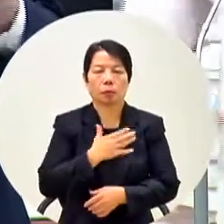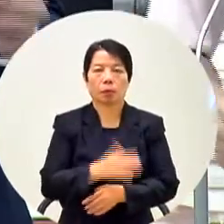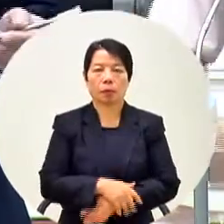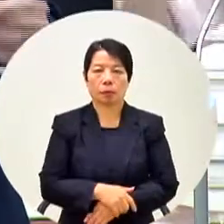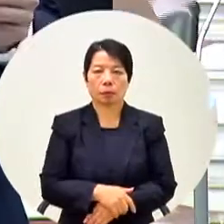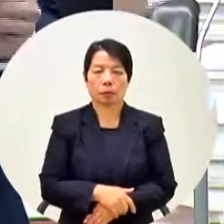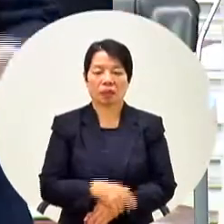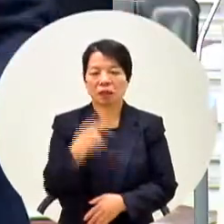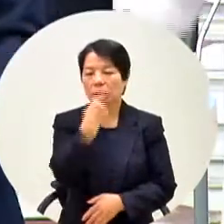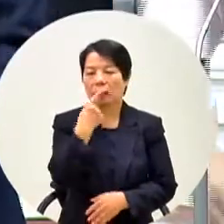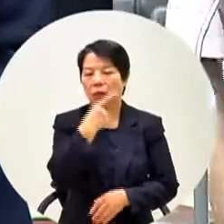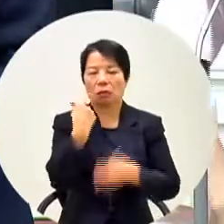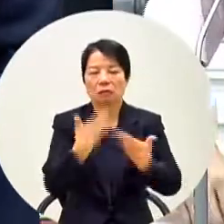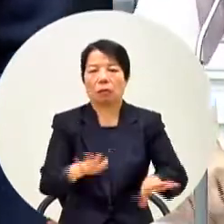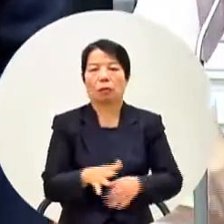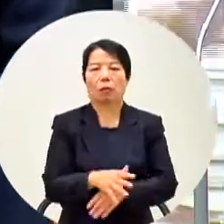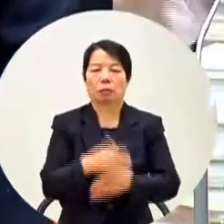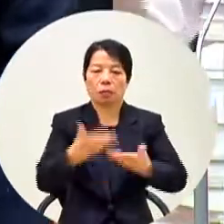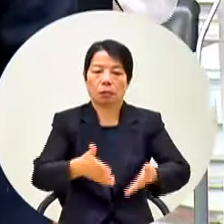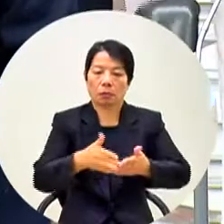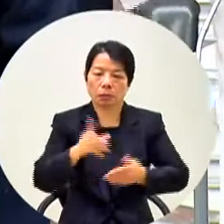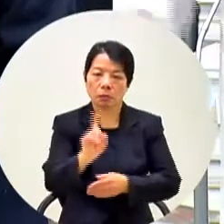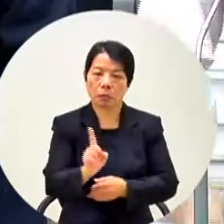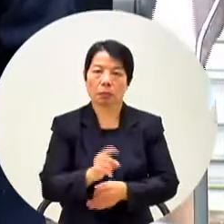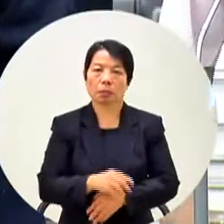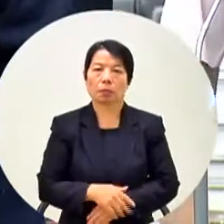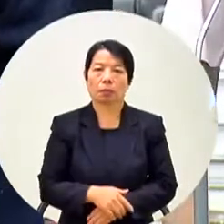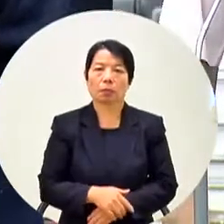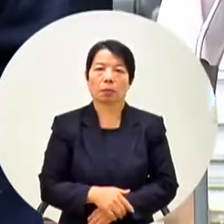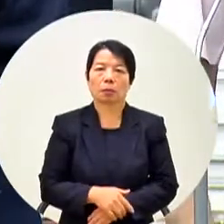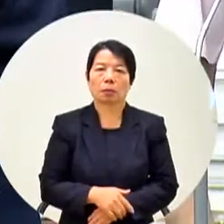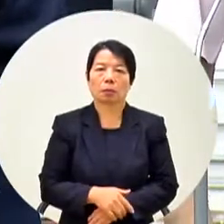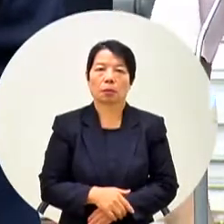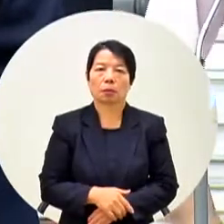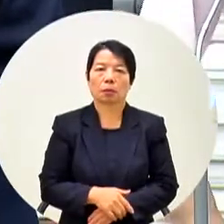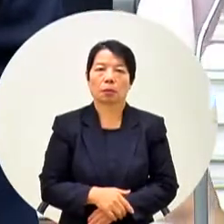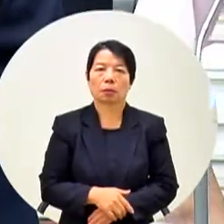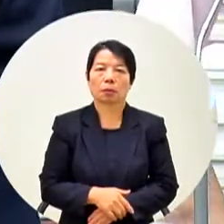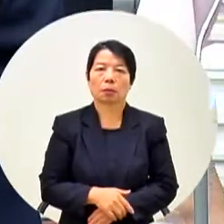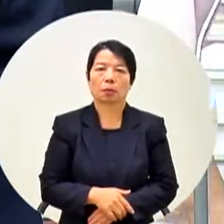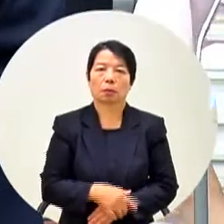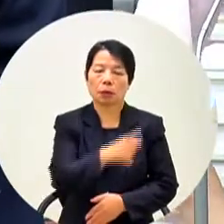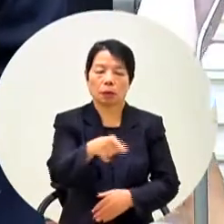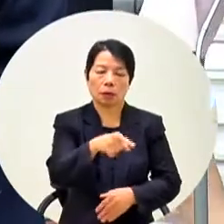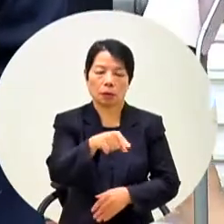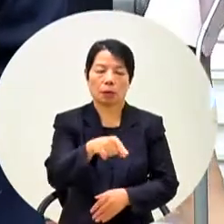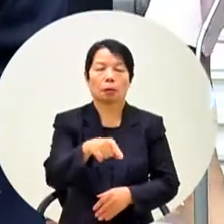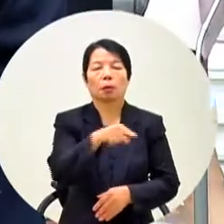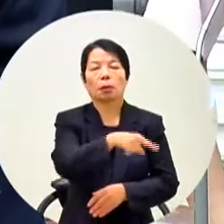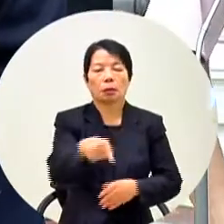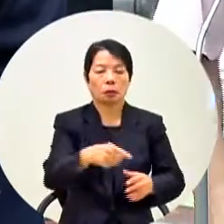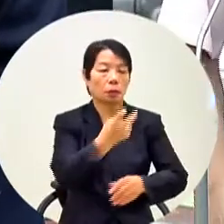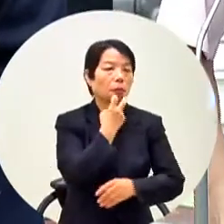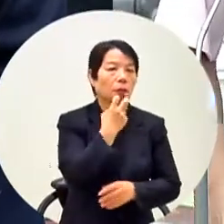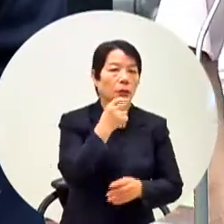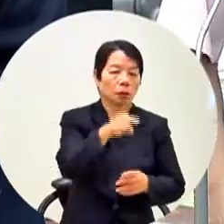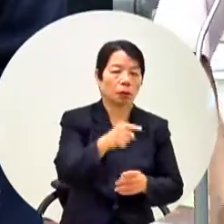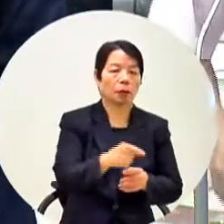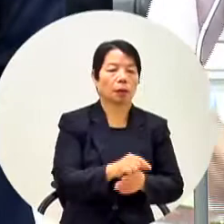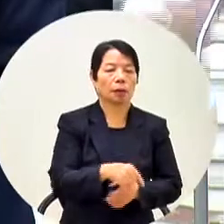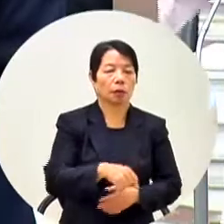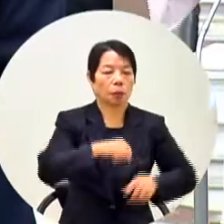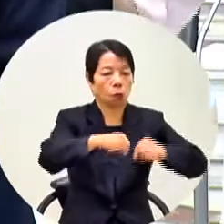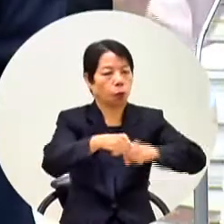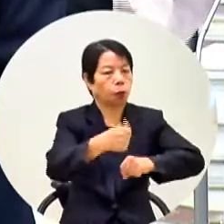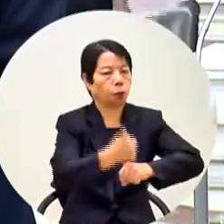我跟你讲啦，重点啦，拿鸡毛当令箭啦，人家中央这个美意